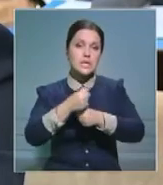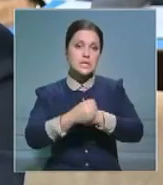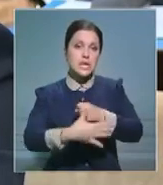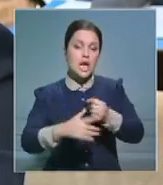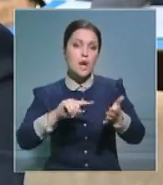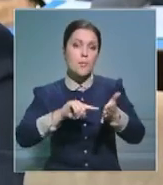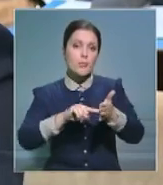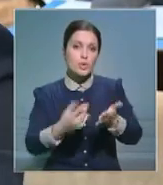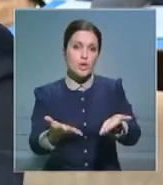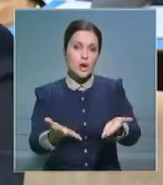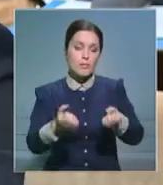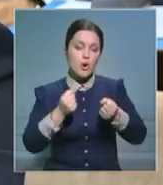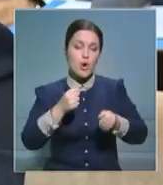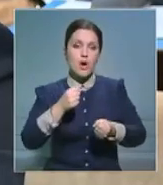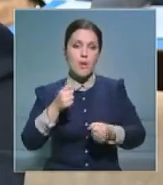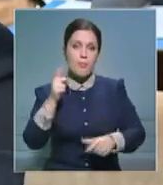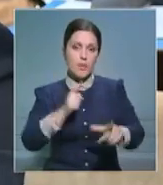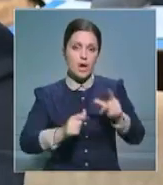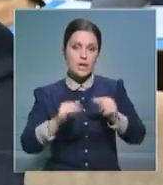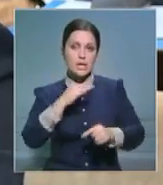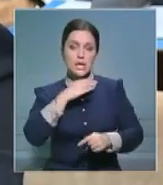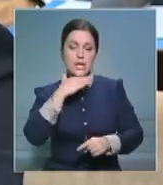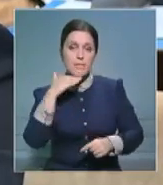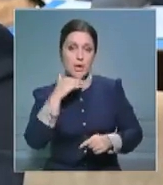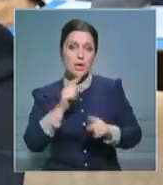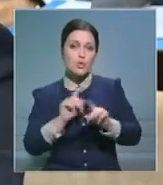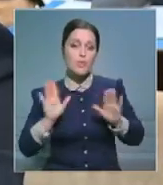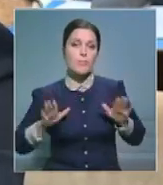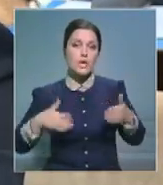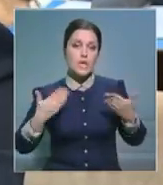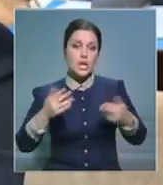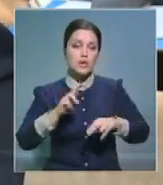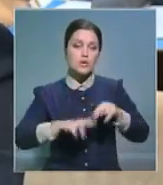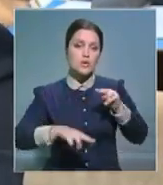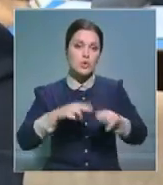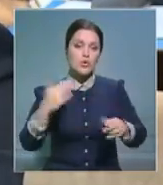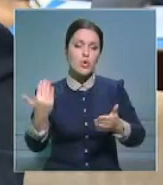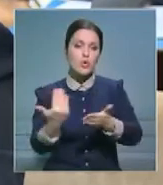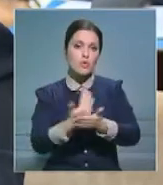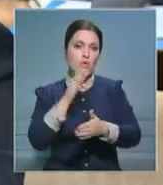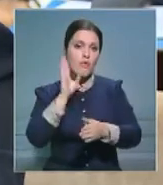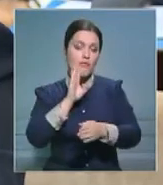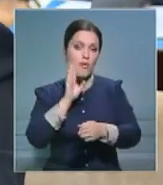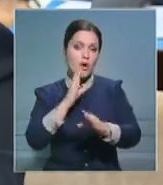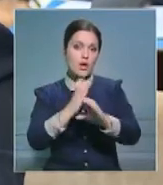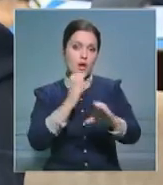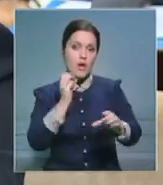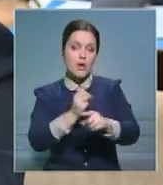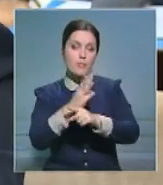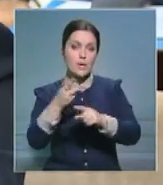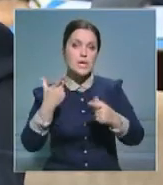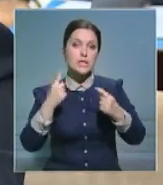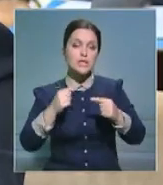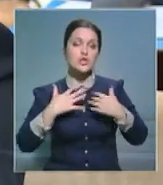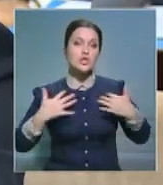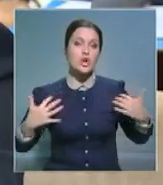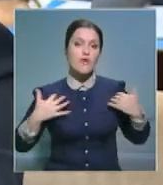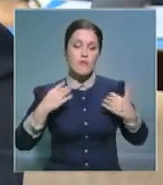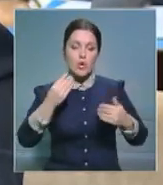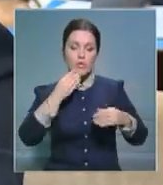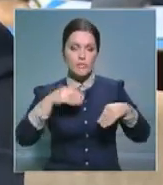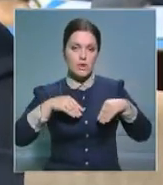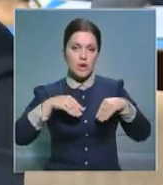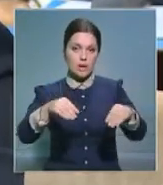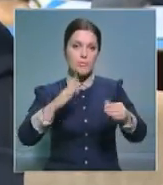пункты приема молока и мяса. Кроме того, предлагаем строить новую инфраструктуру водоснабжения на пастбищах, а также реконструировать уже